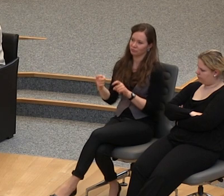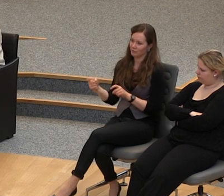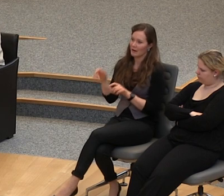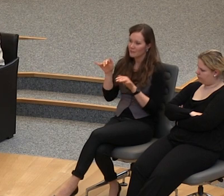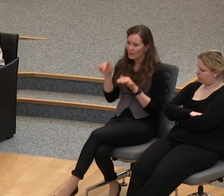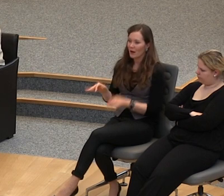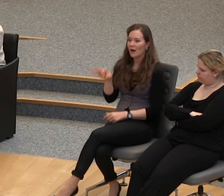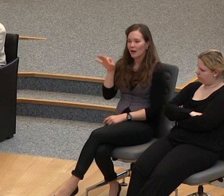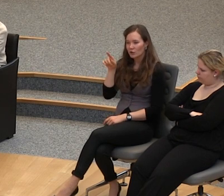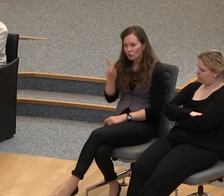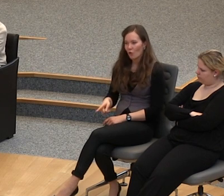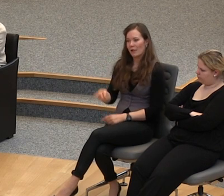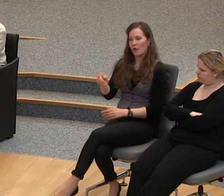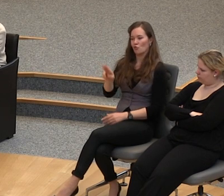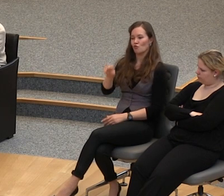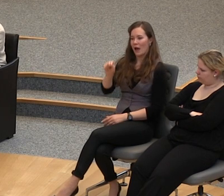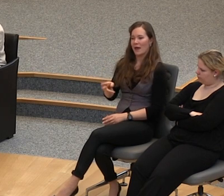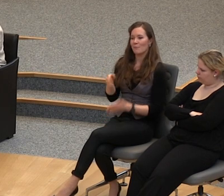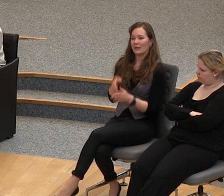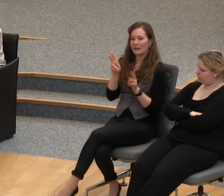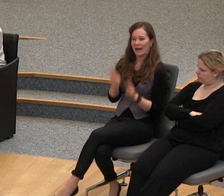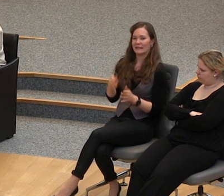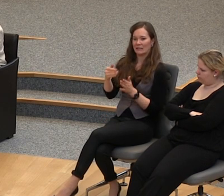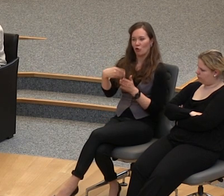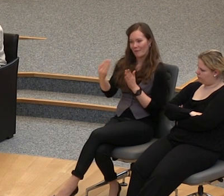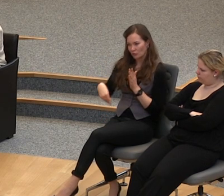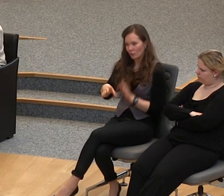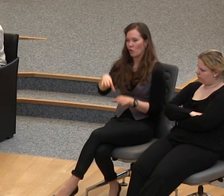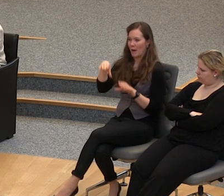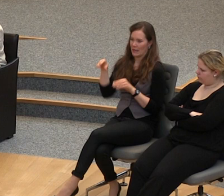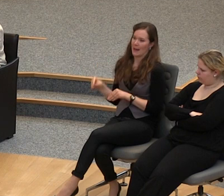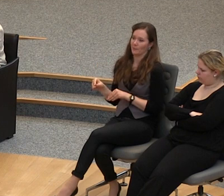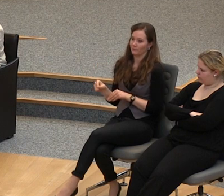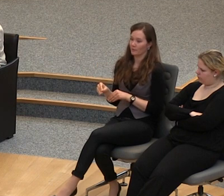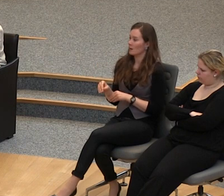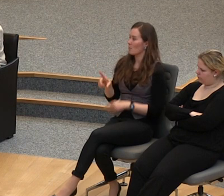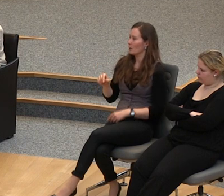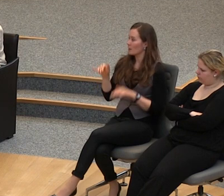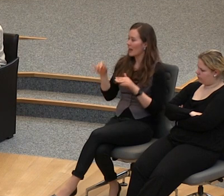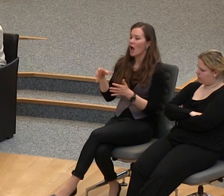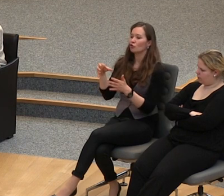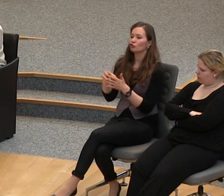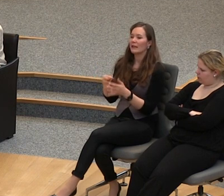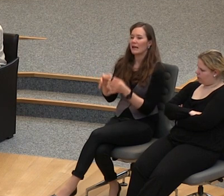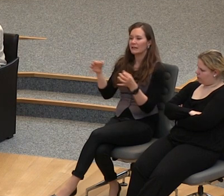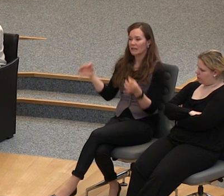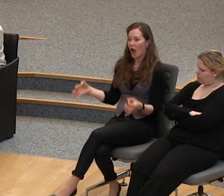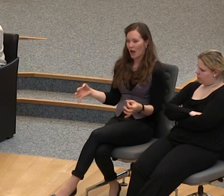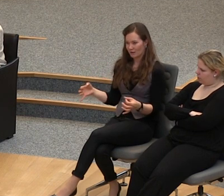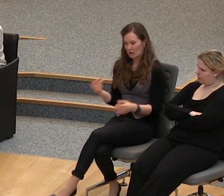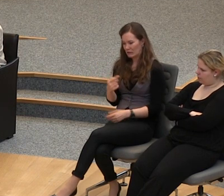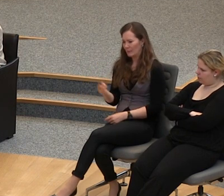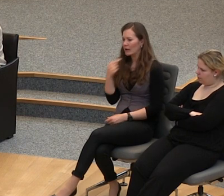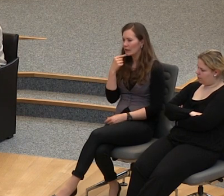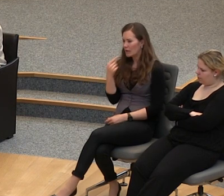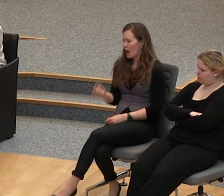für Konnexität zu sorgen. Ist also nicht so, wie der Städtetag die Auffassung